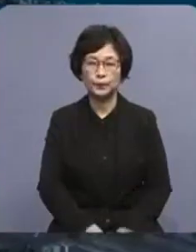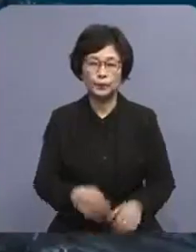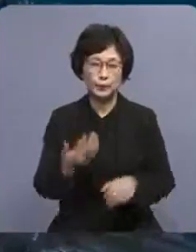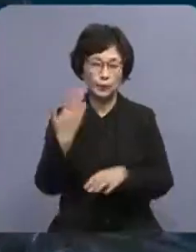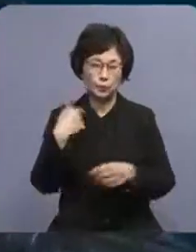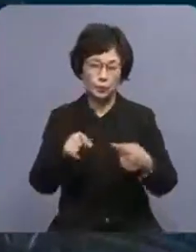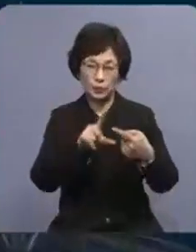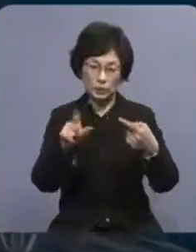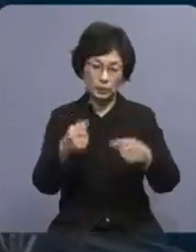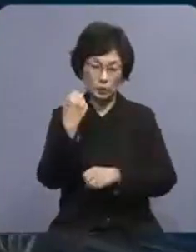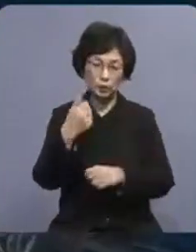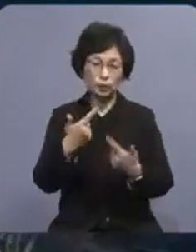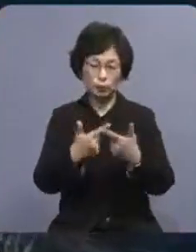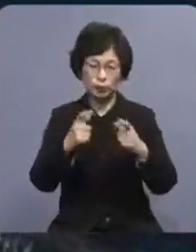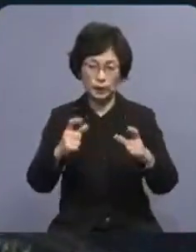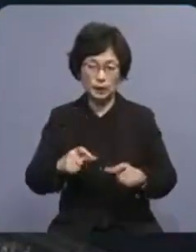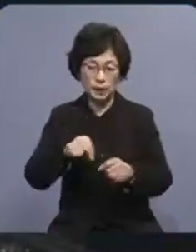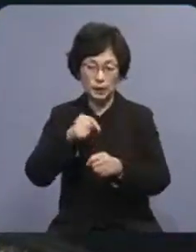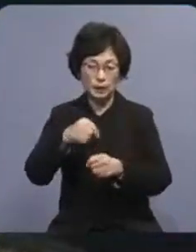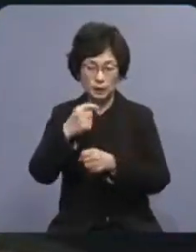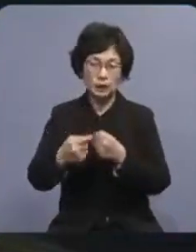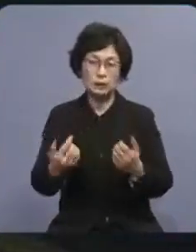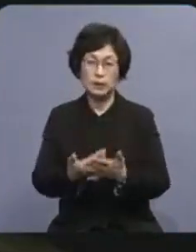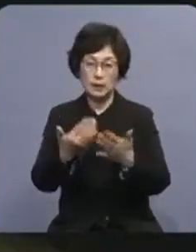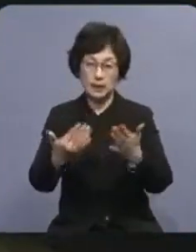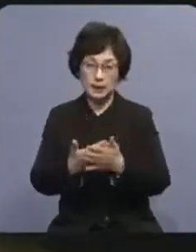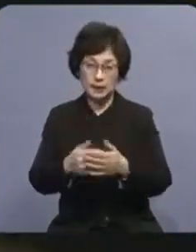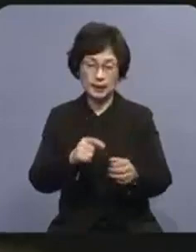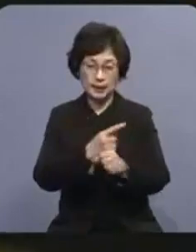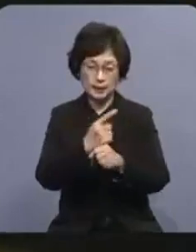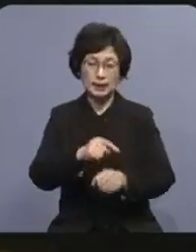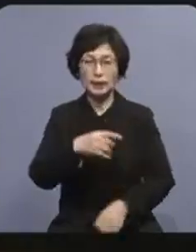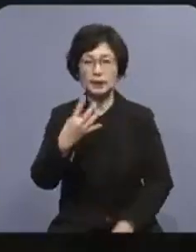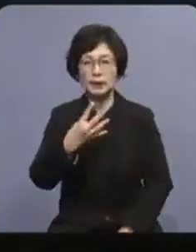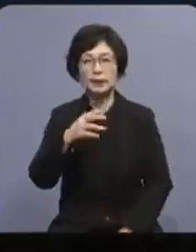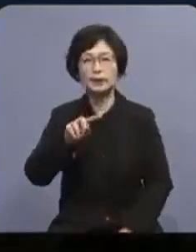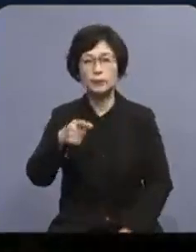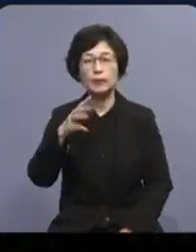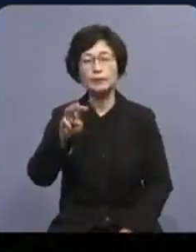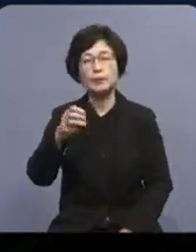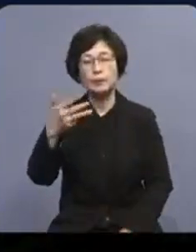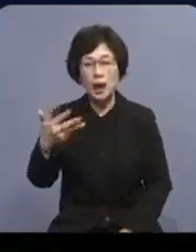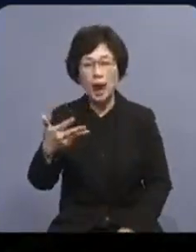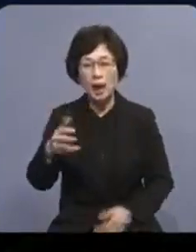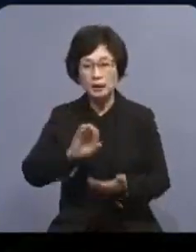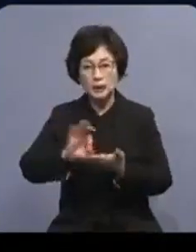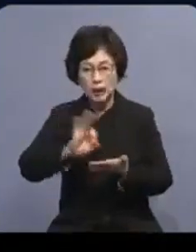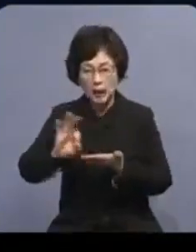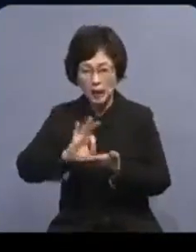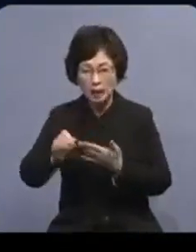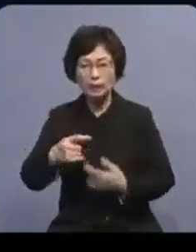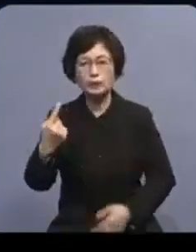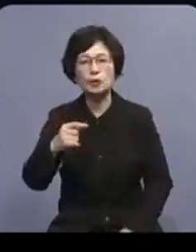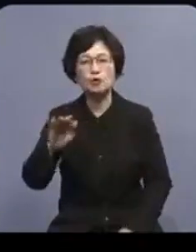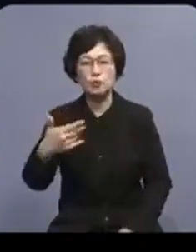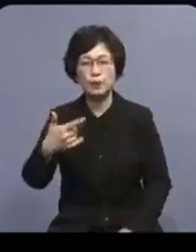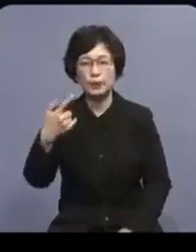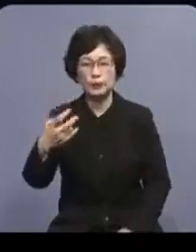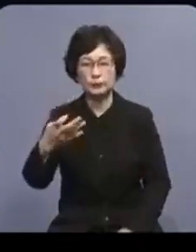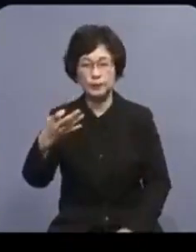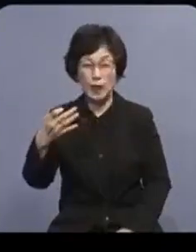지난 1월 기준 부산의 전력 발전량은 시간당 4138 기가와트 소비자 1914